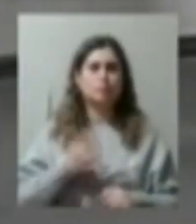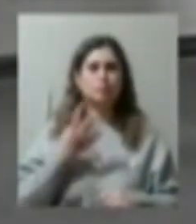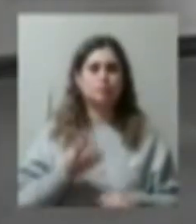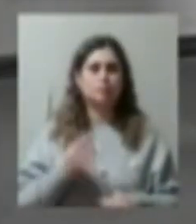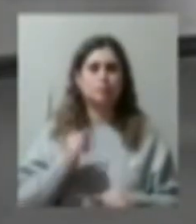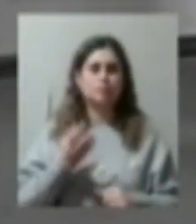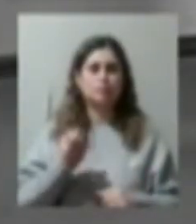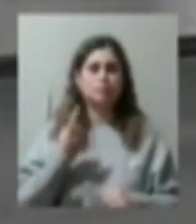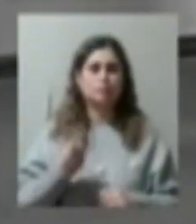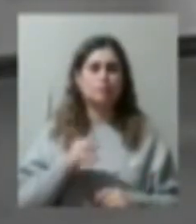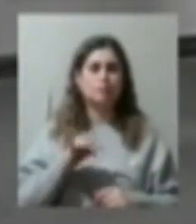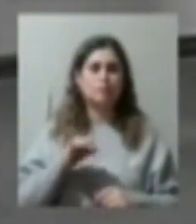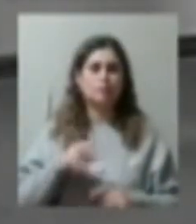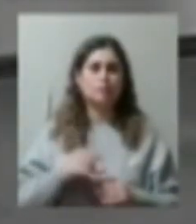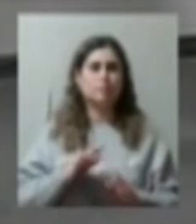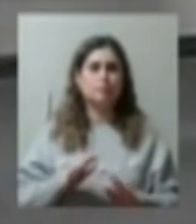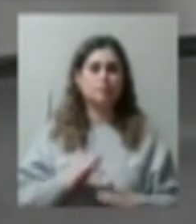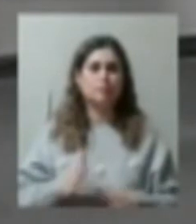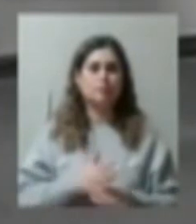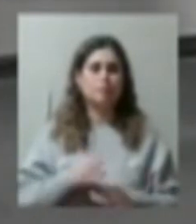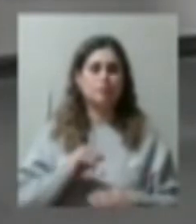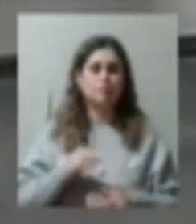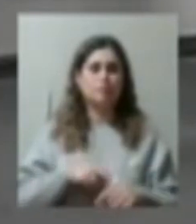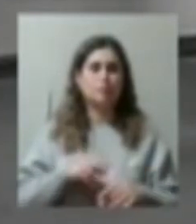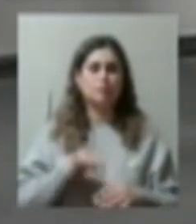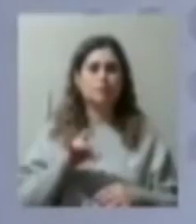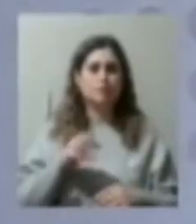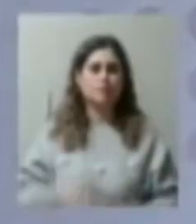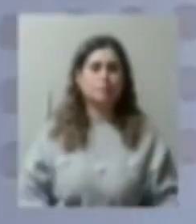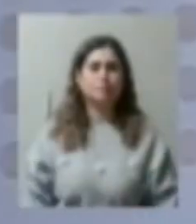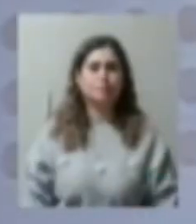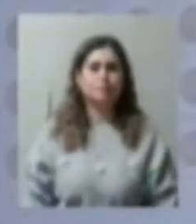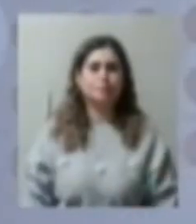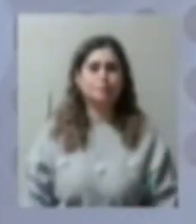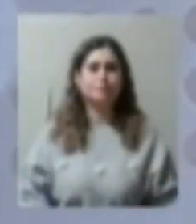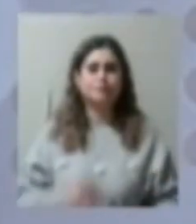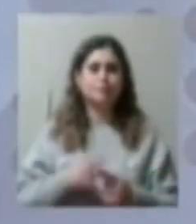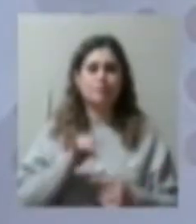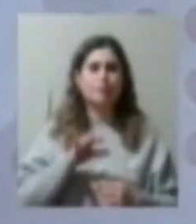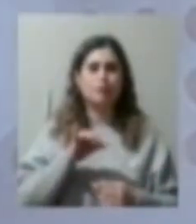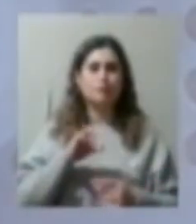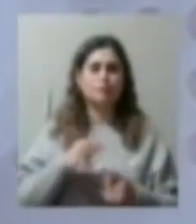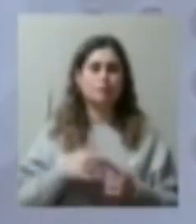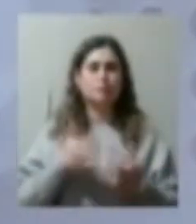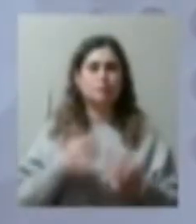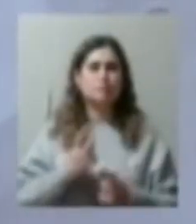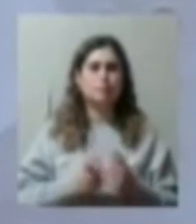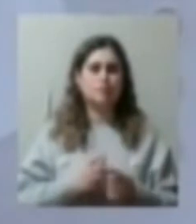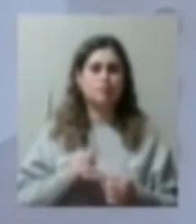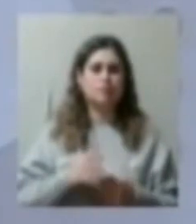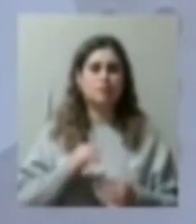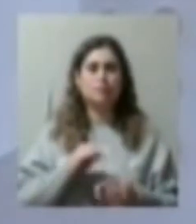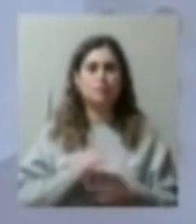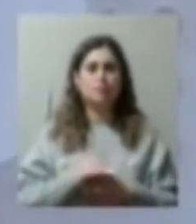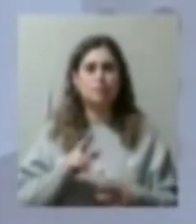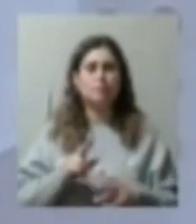один прилад у розпорядженні відділу патрульної поліції Криму. Ясно, набули чинності деякі зміни до правил дорожнього